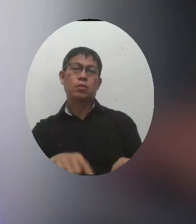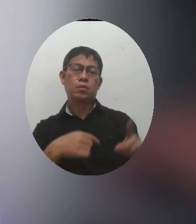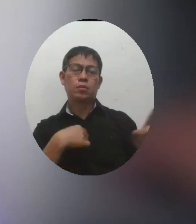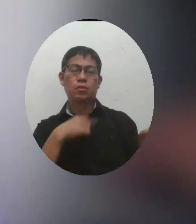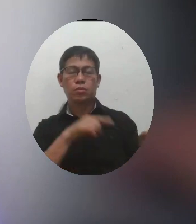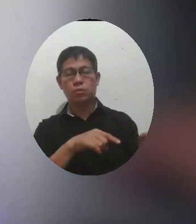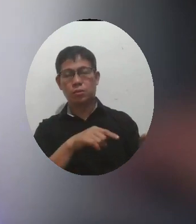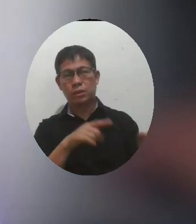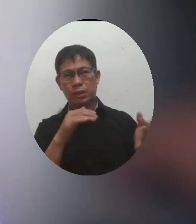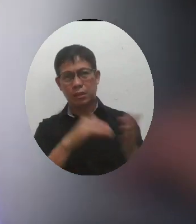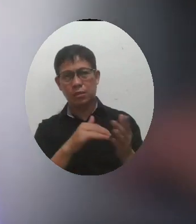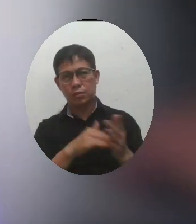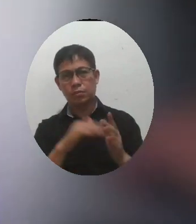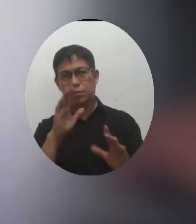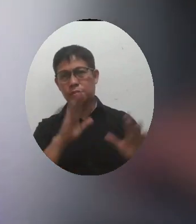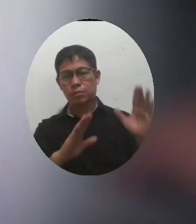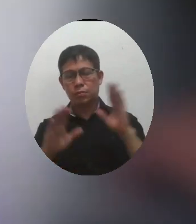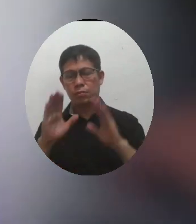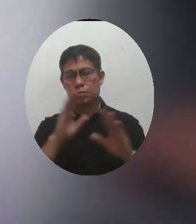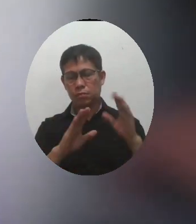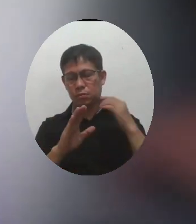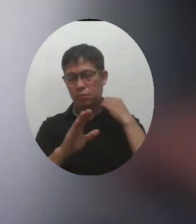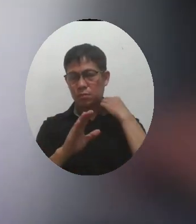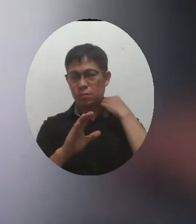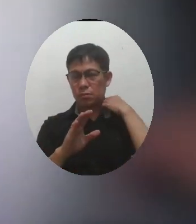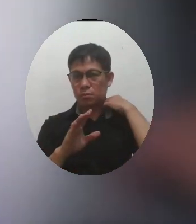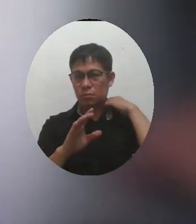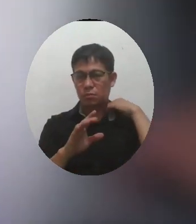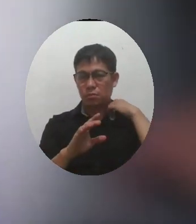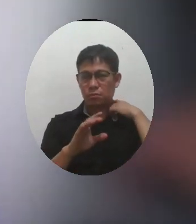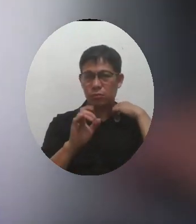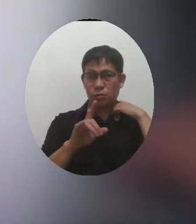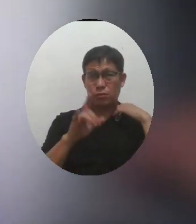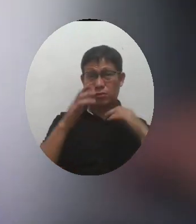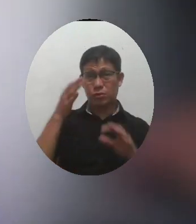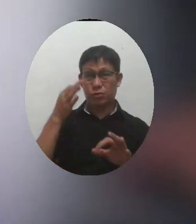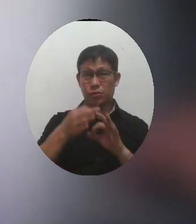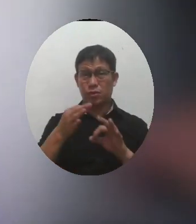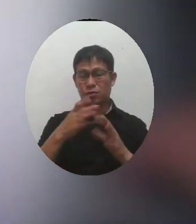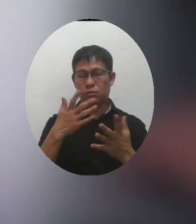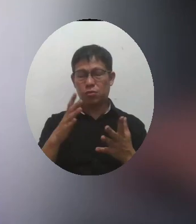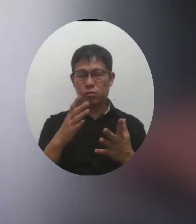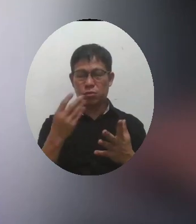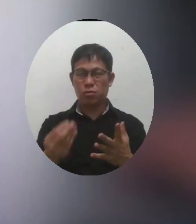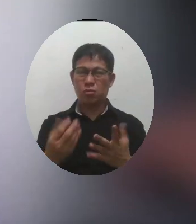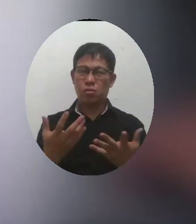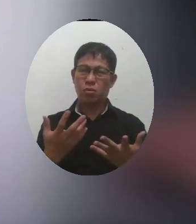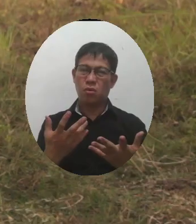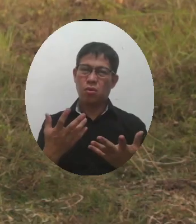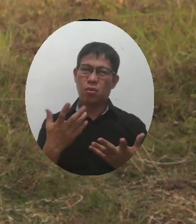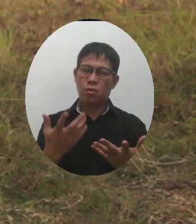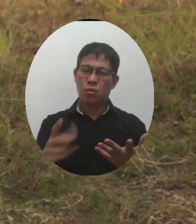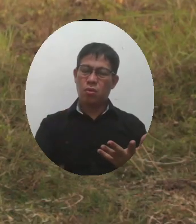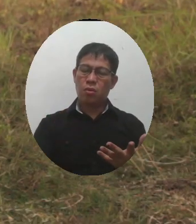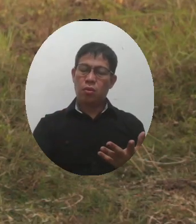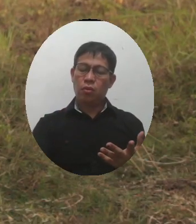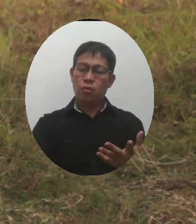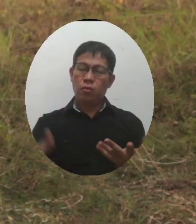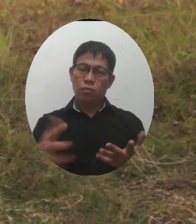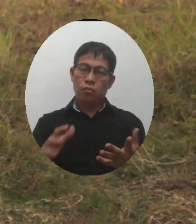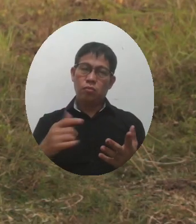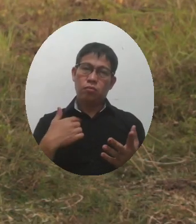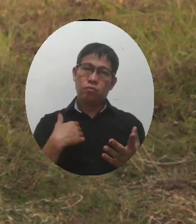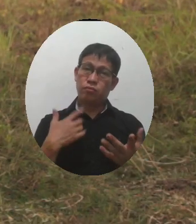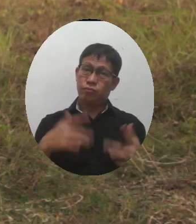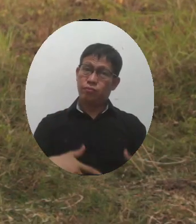buhay. Mas masusubukan pa pala sila sa kanilang pananampalataya. Mas pinabigat